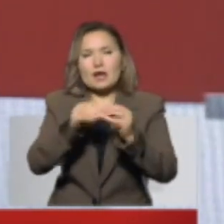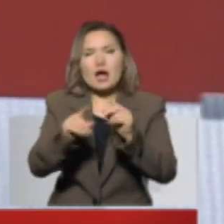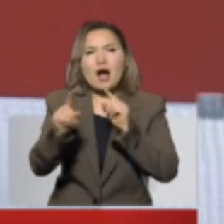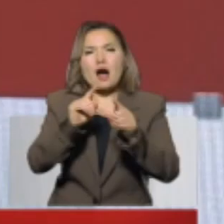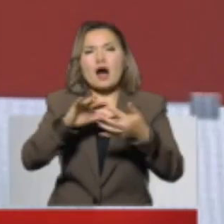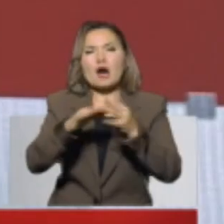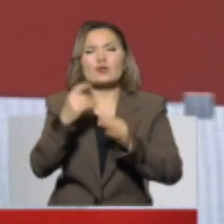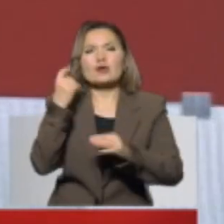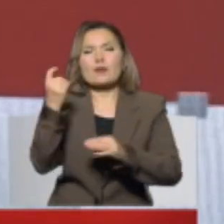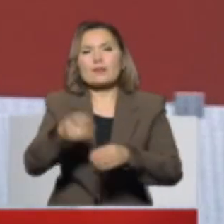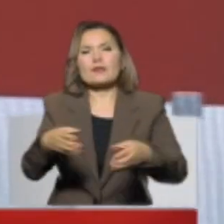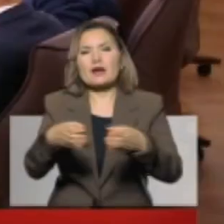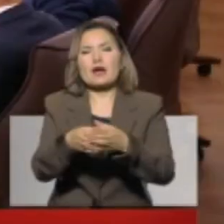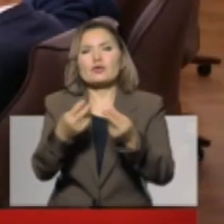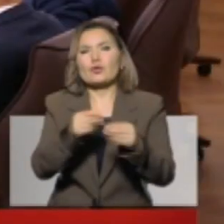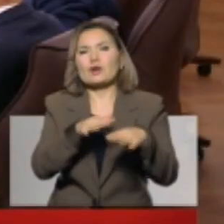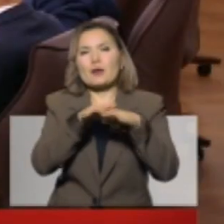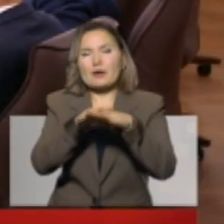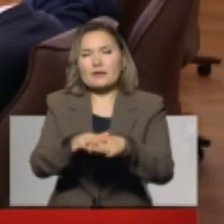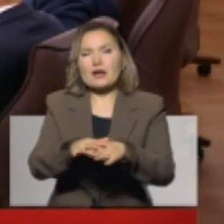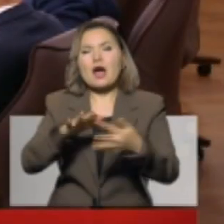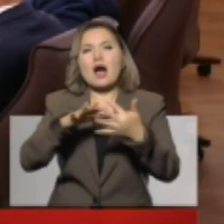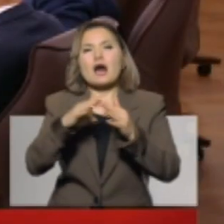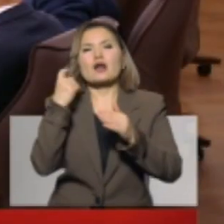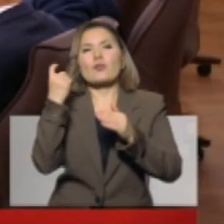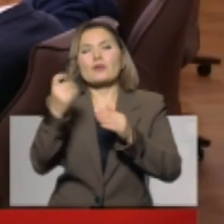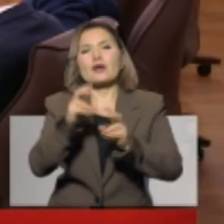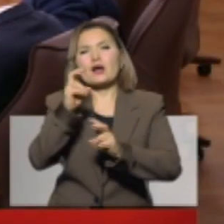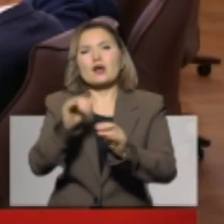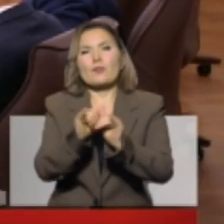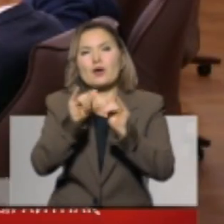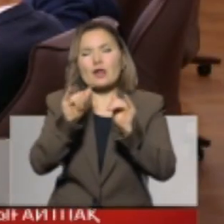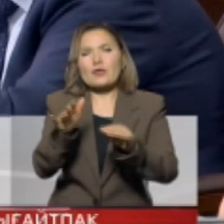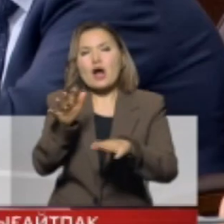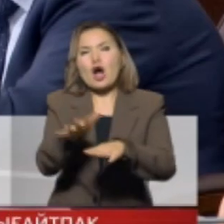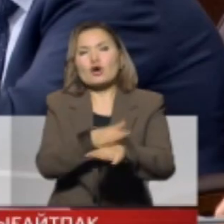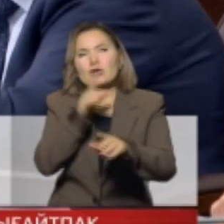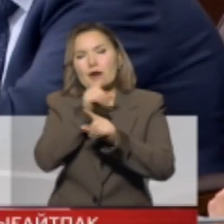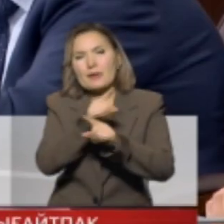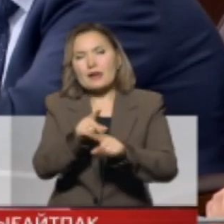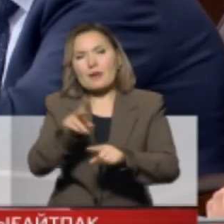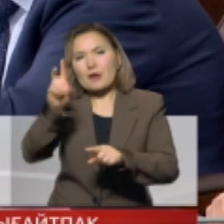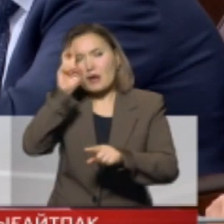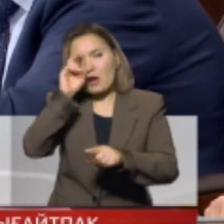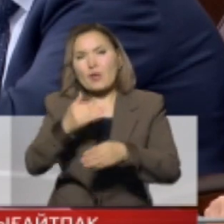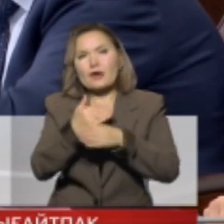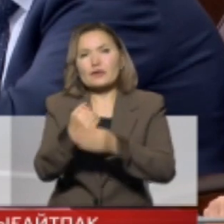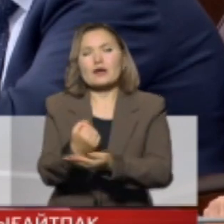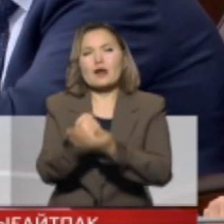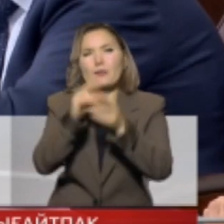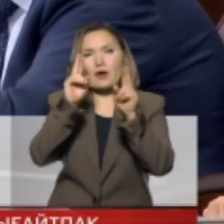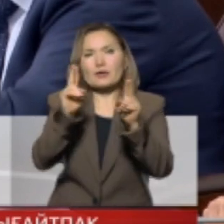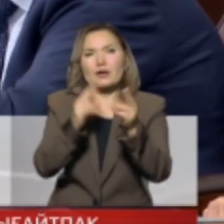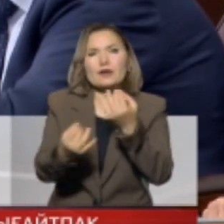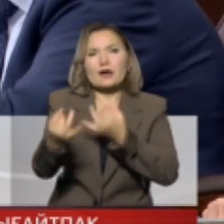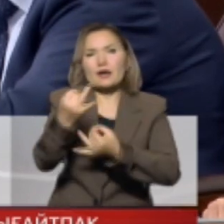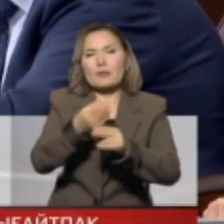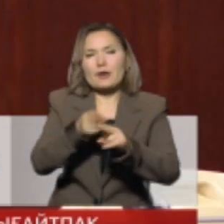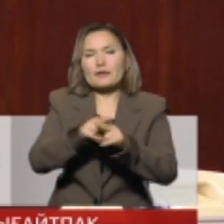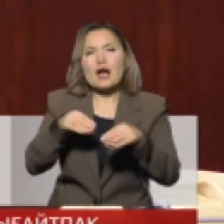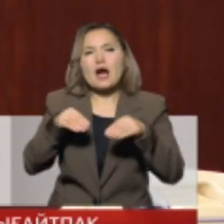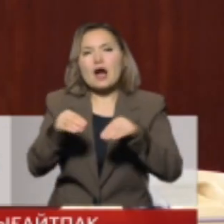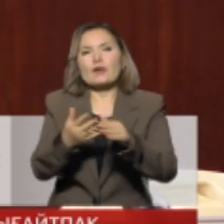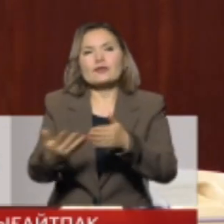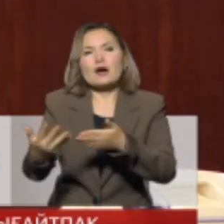Жиында ауыл шаруашылығы саласын қаржыландыру мен агроөнеркәсіп субъектілерінің ұзақ мерзімді мемлекеттік қолдау тәсілдері қаралды. Және